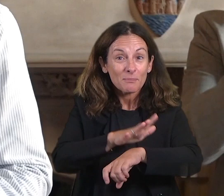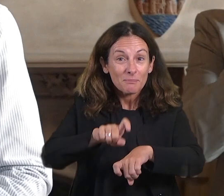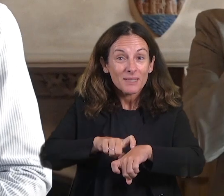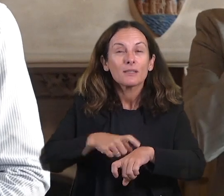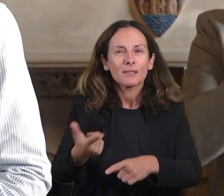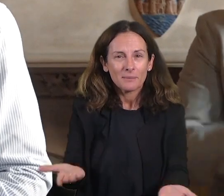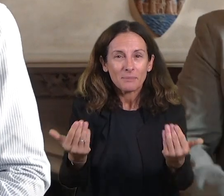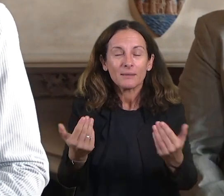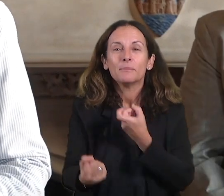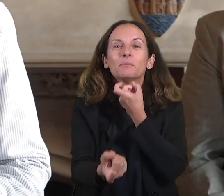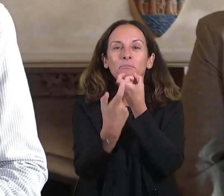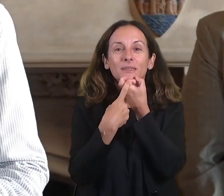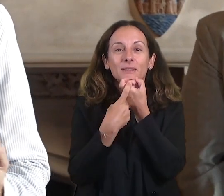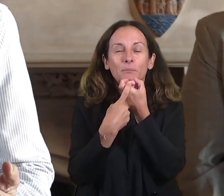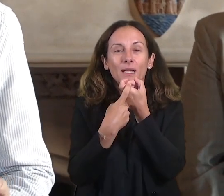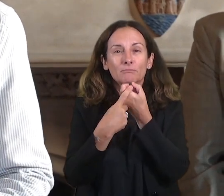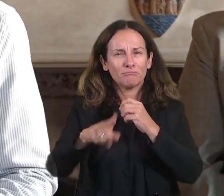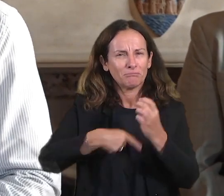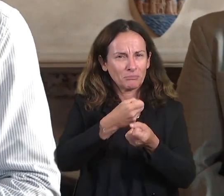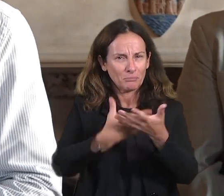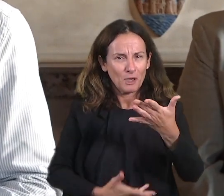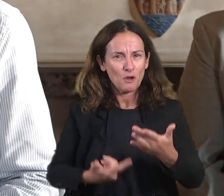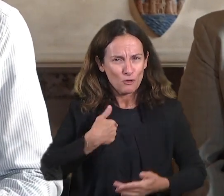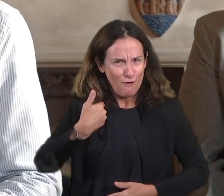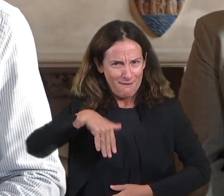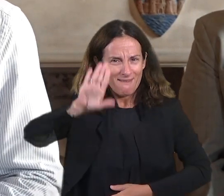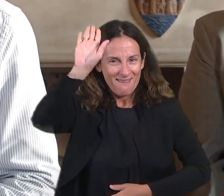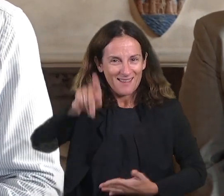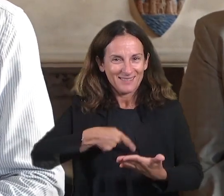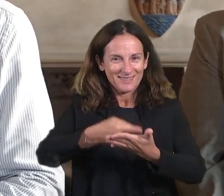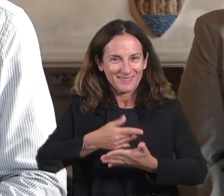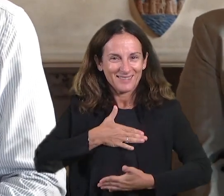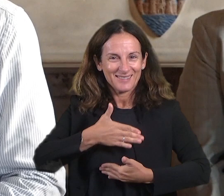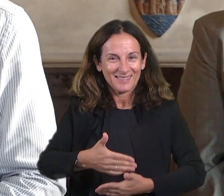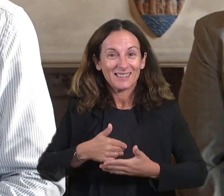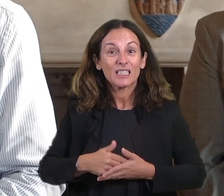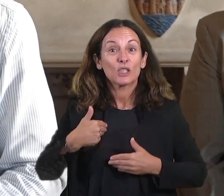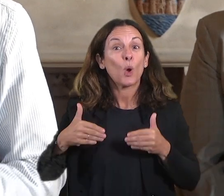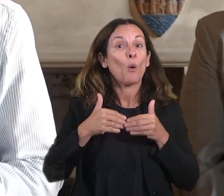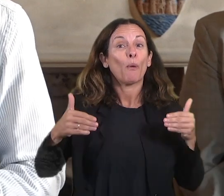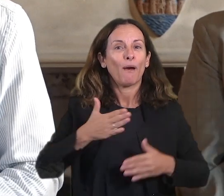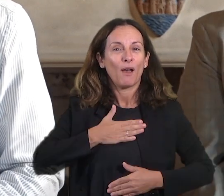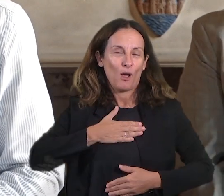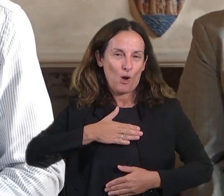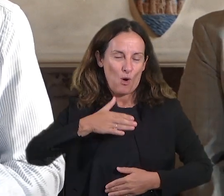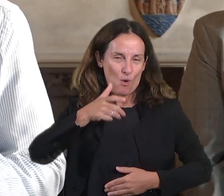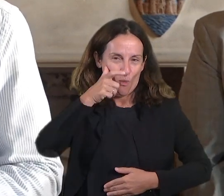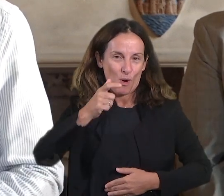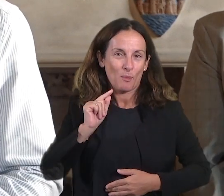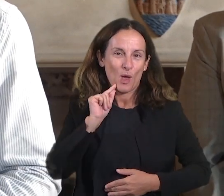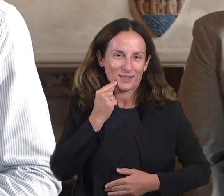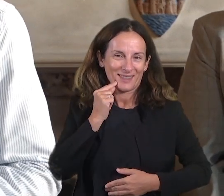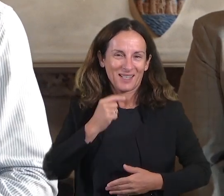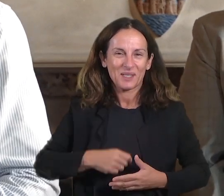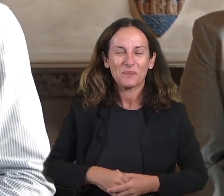a que s'apuntin. Jo ja ho he fet, jo participaré també des de Santanyí. Estic segur que